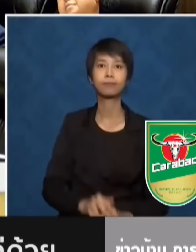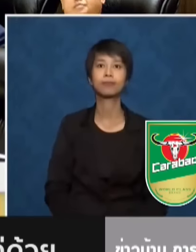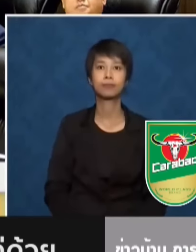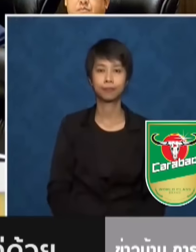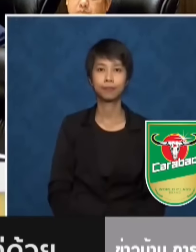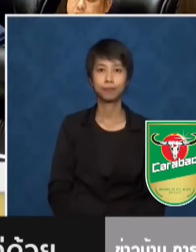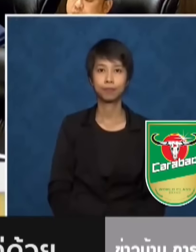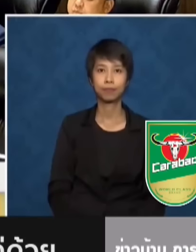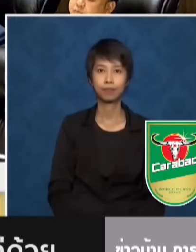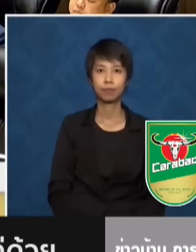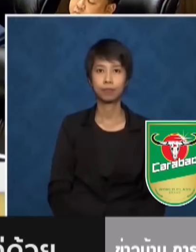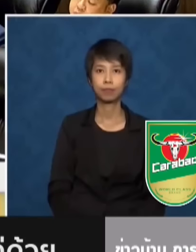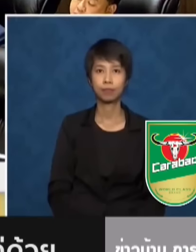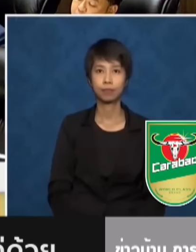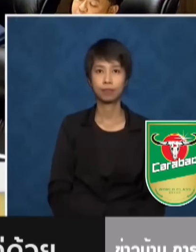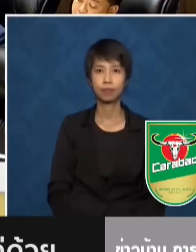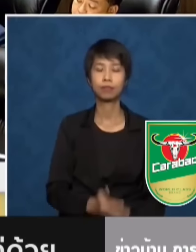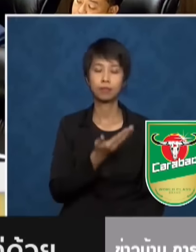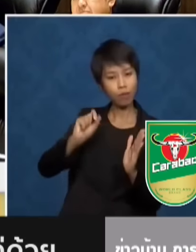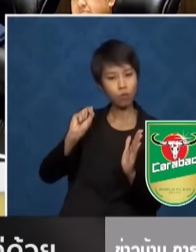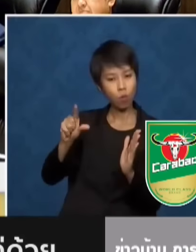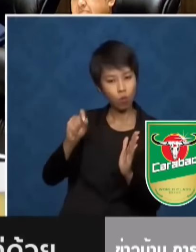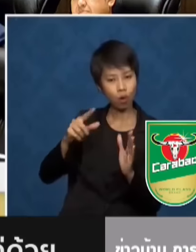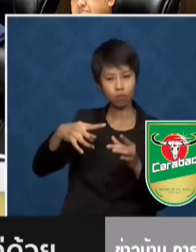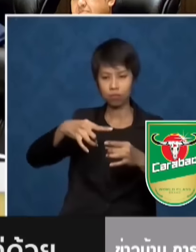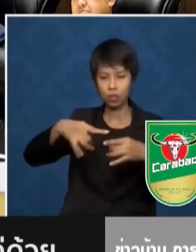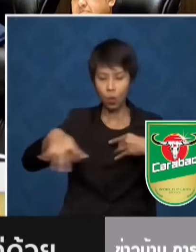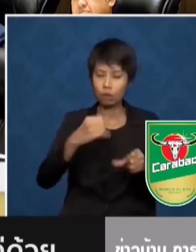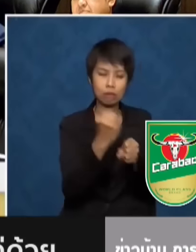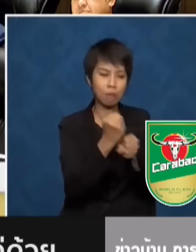้อ่ ะไปฟังดูครับ